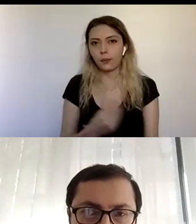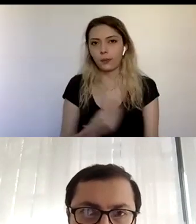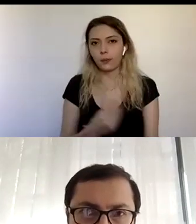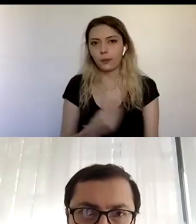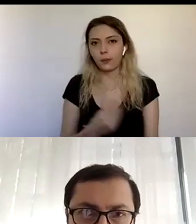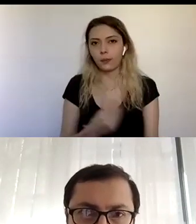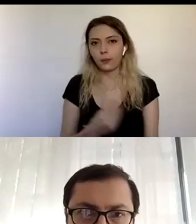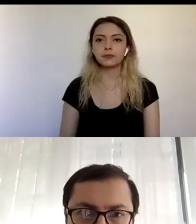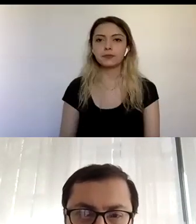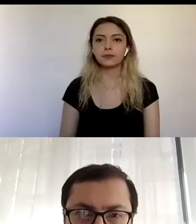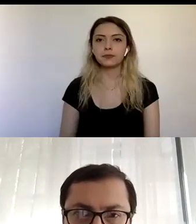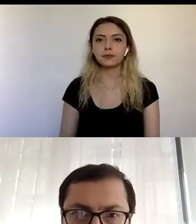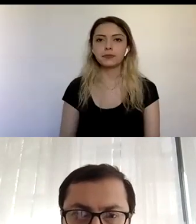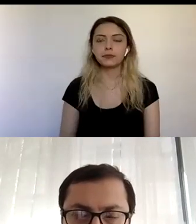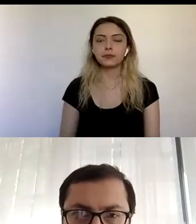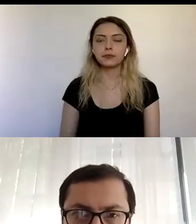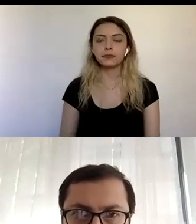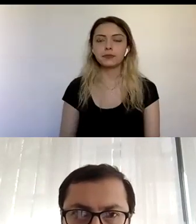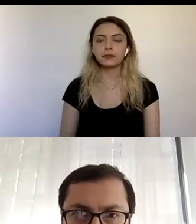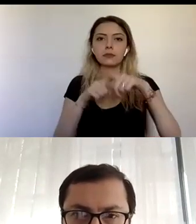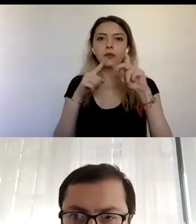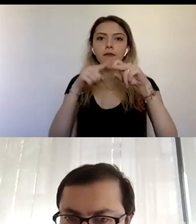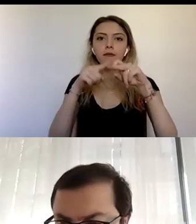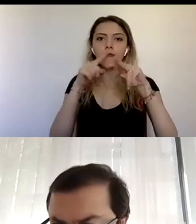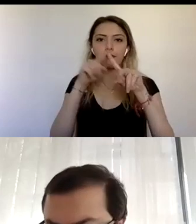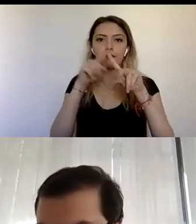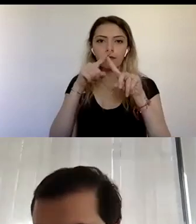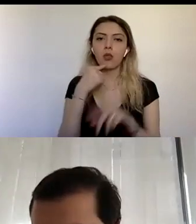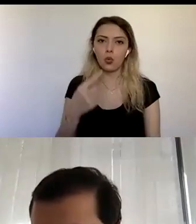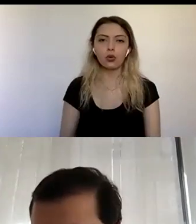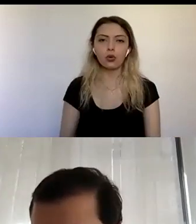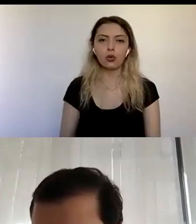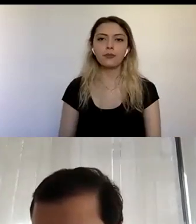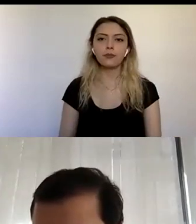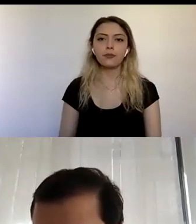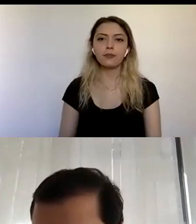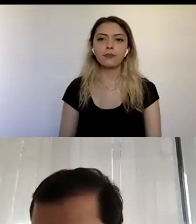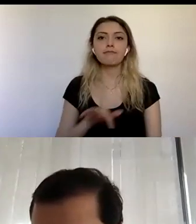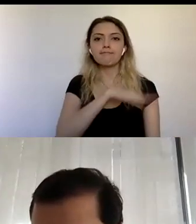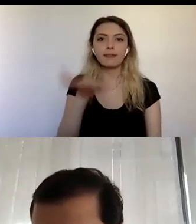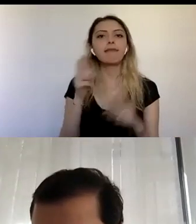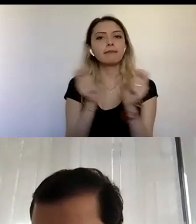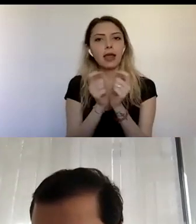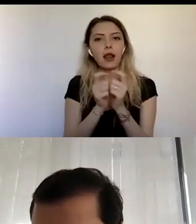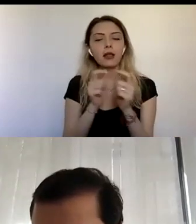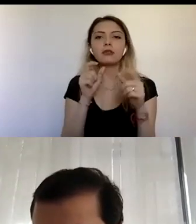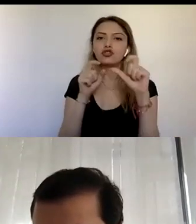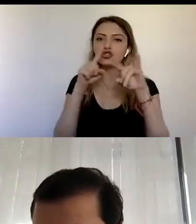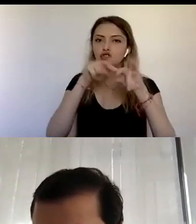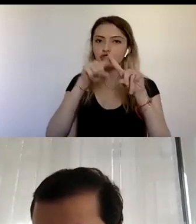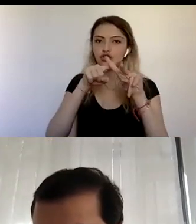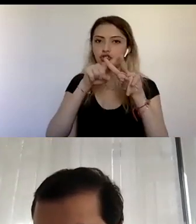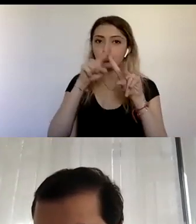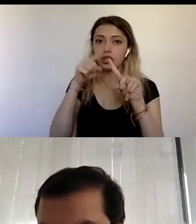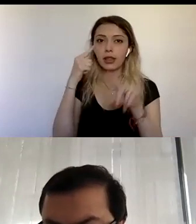Bir de biraz önce örgütleri saymıştın. Çok teşekkürler. Chat bölümünden de ayrıca ilettin katılımcılarımıza. Bu örgütlere